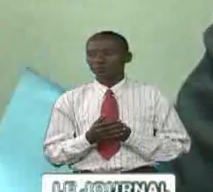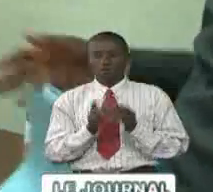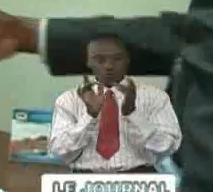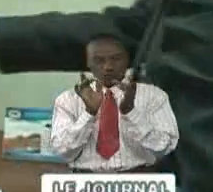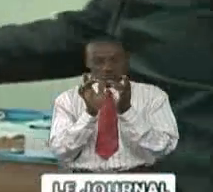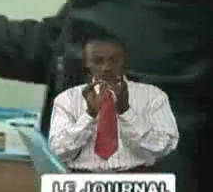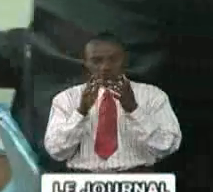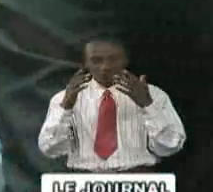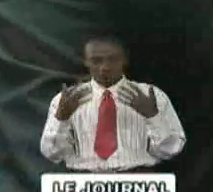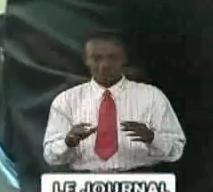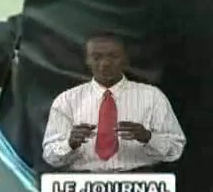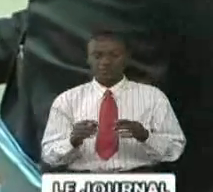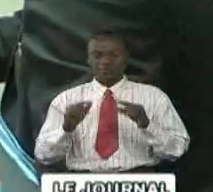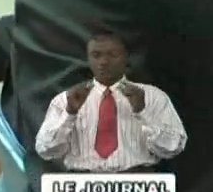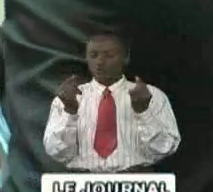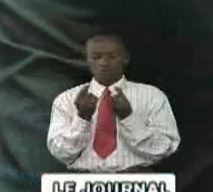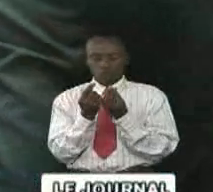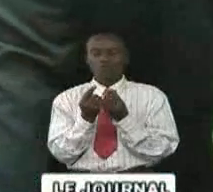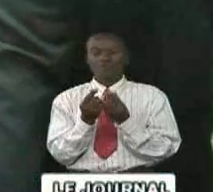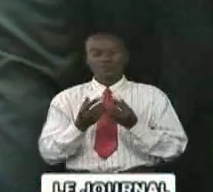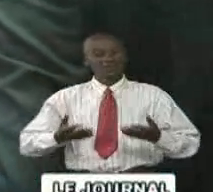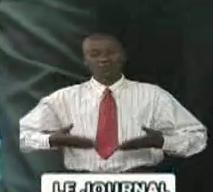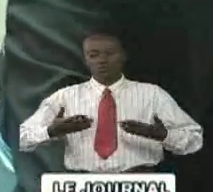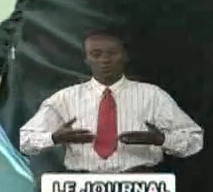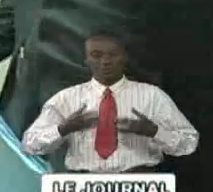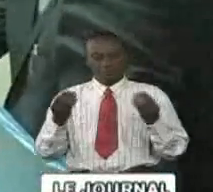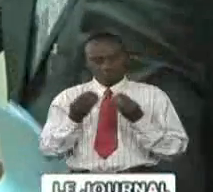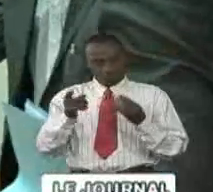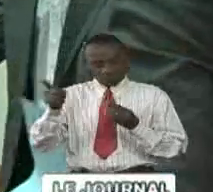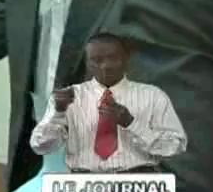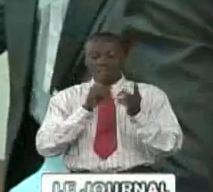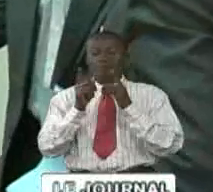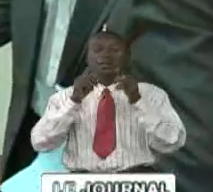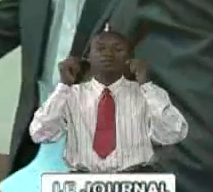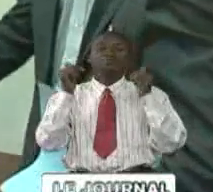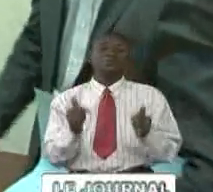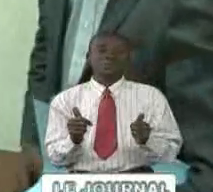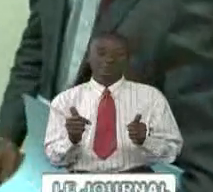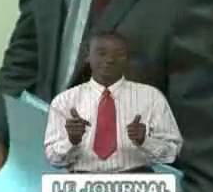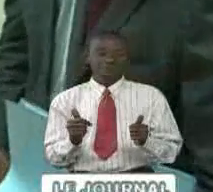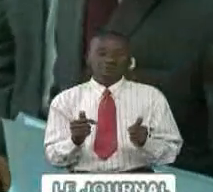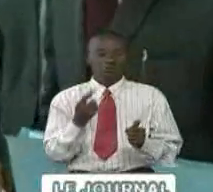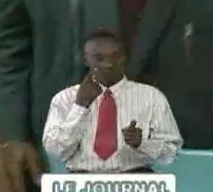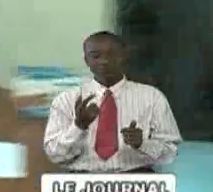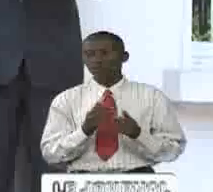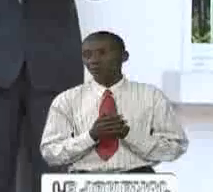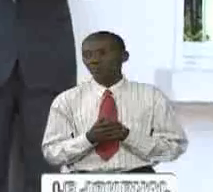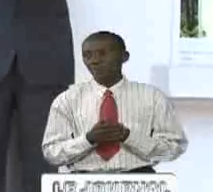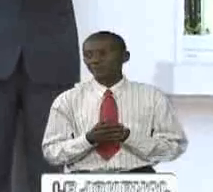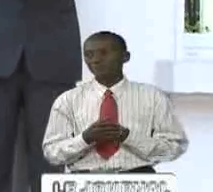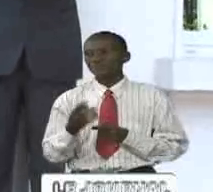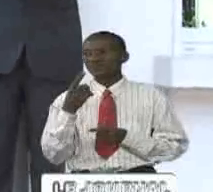concertations, les délégués se sont dit convaincus par les assurances de l'envoyé spécial du Premier ministre. L'échange a été vraiment